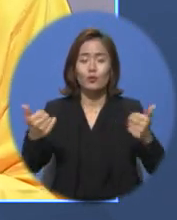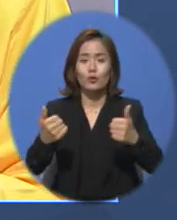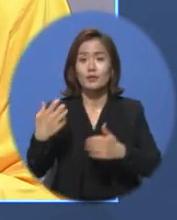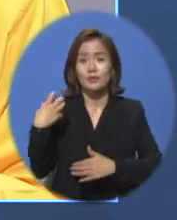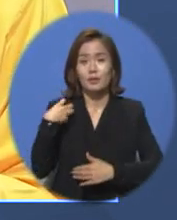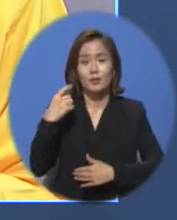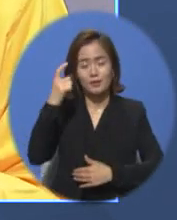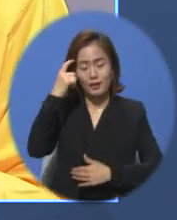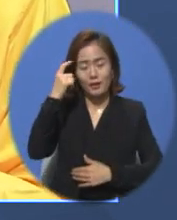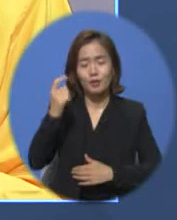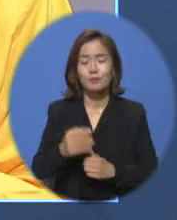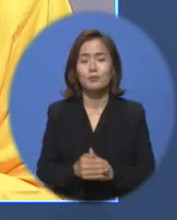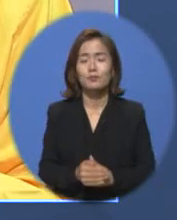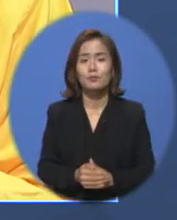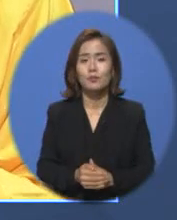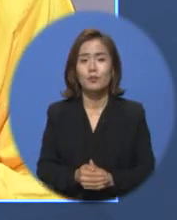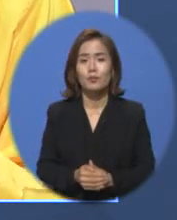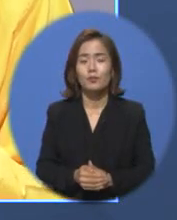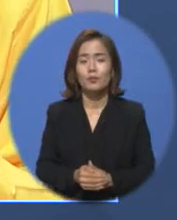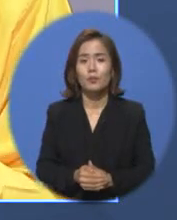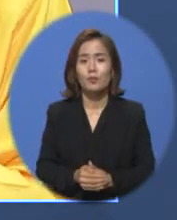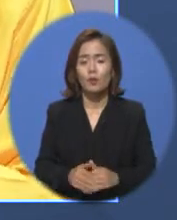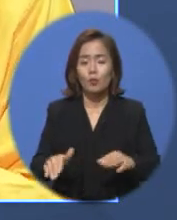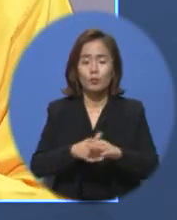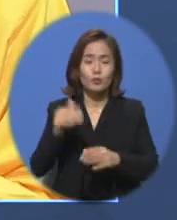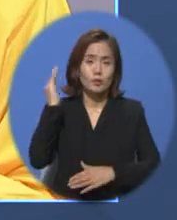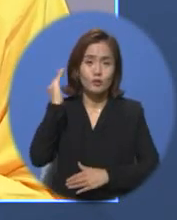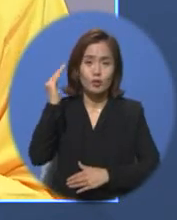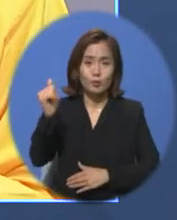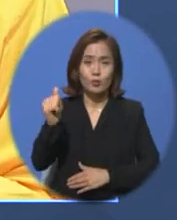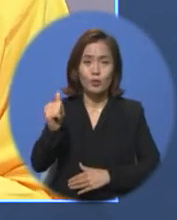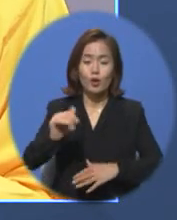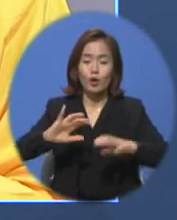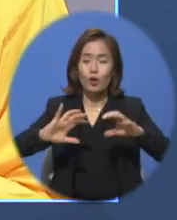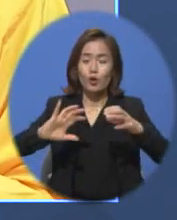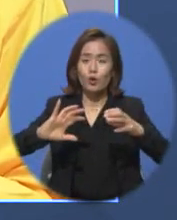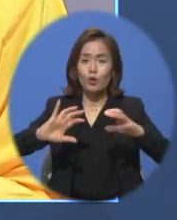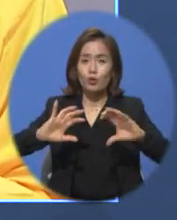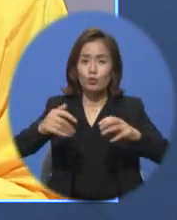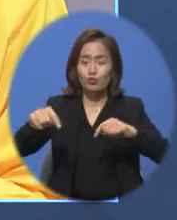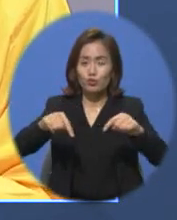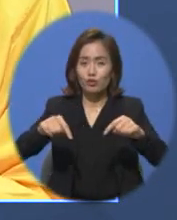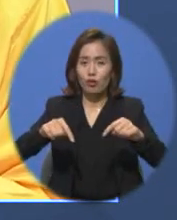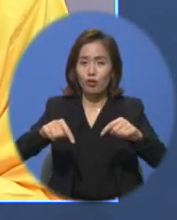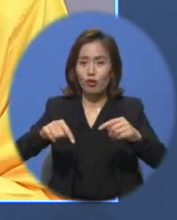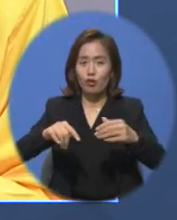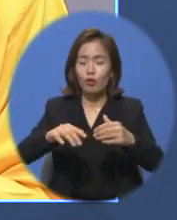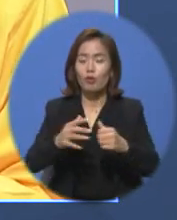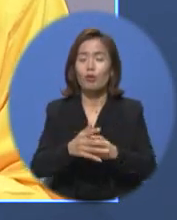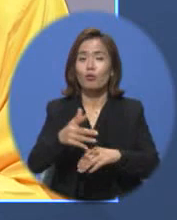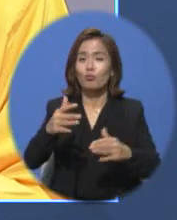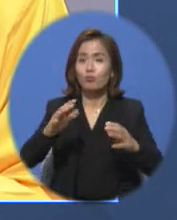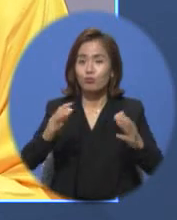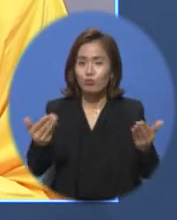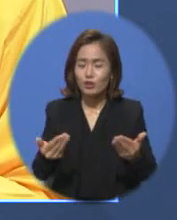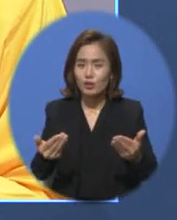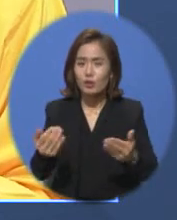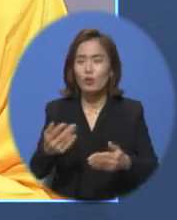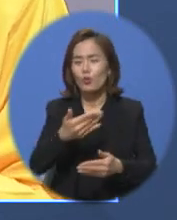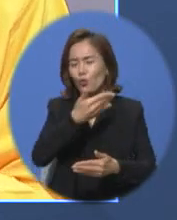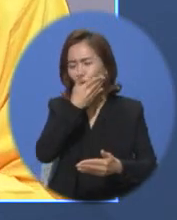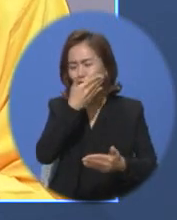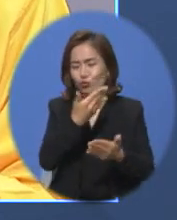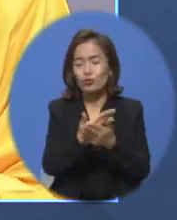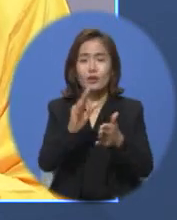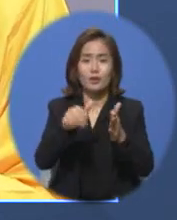국회의원에게매우중요한역할이라고생각합니다. 특히 문재인정부후반기가매우 중요하기때문이다.또한이는 새로운정부